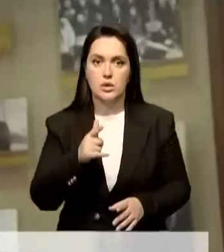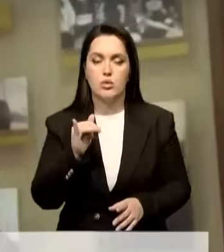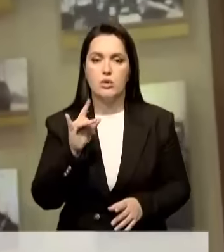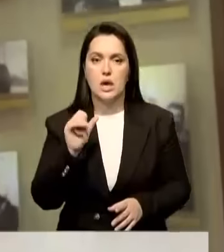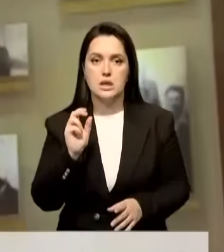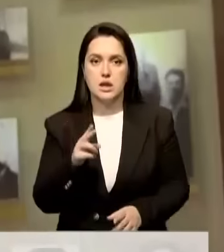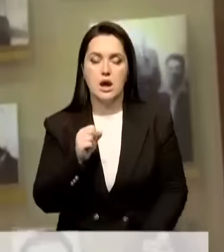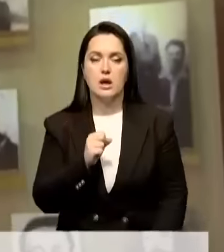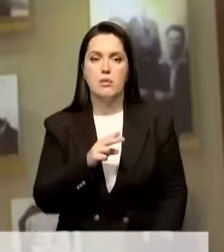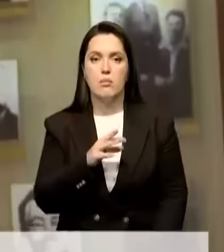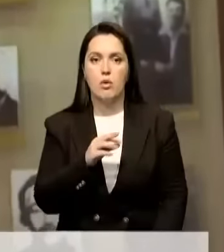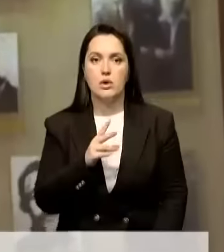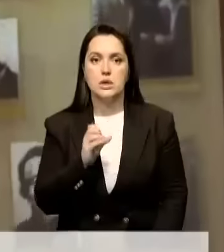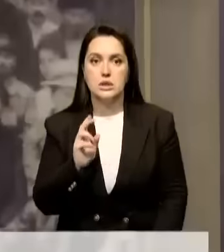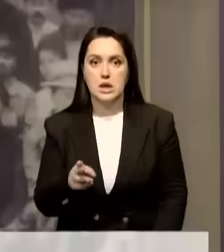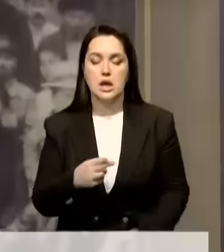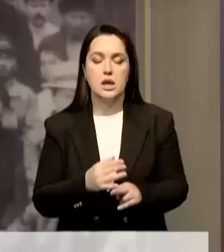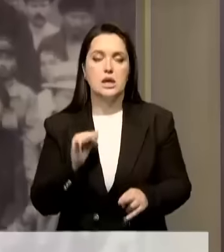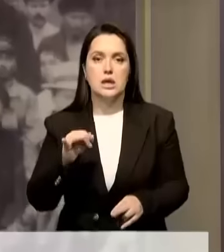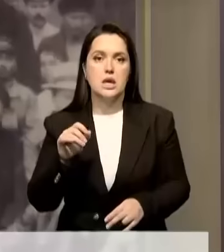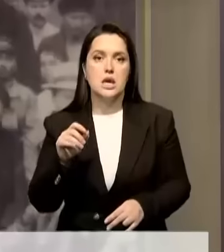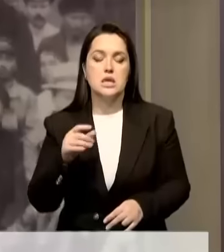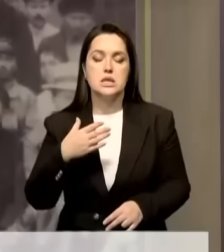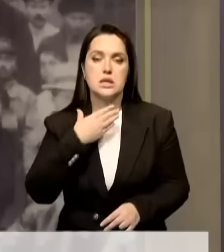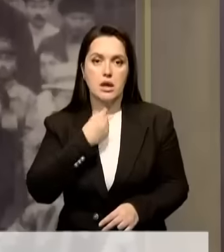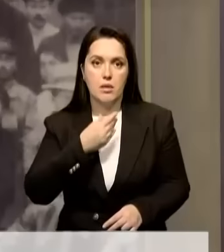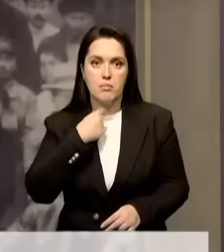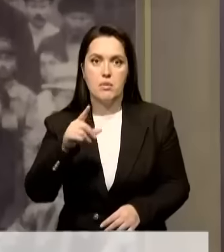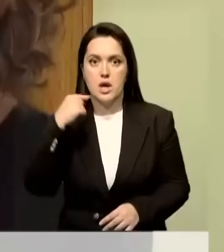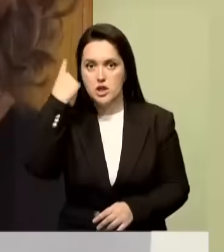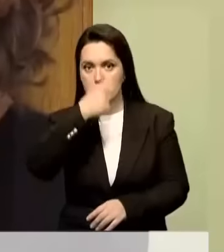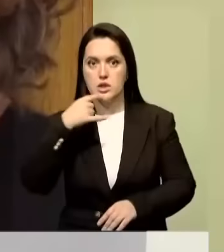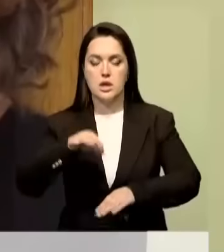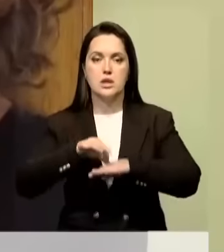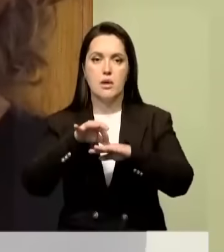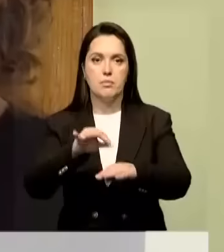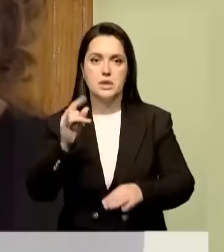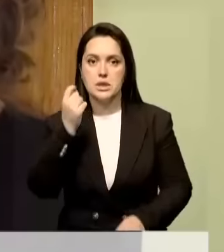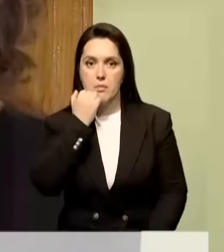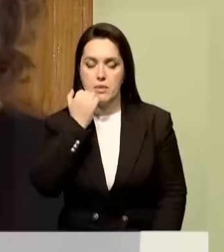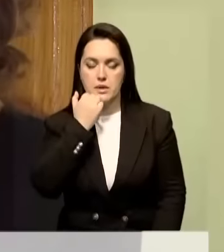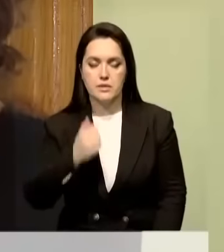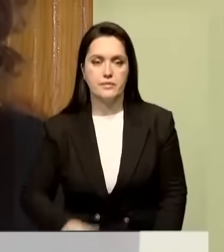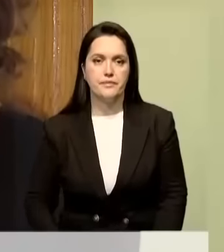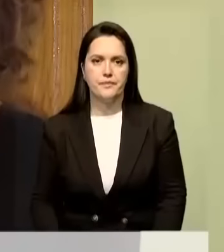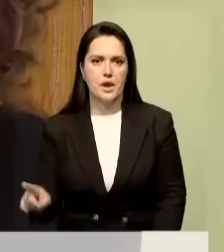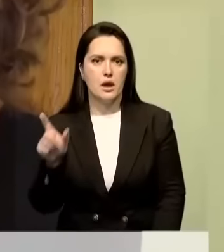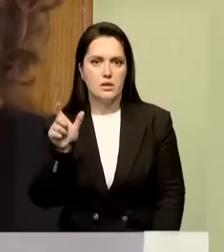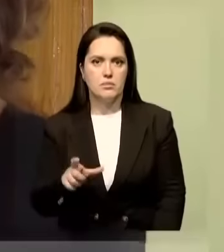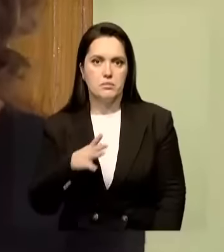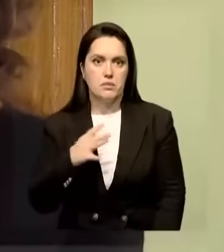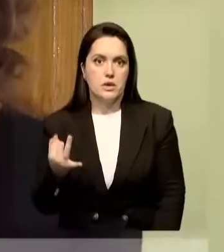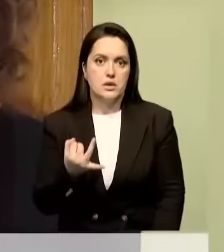Акмолинск, Семипалатинск. Самолеты Сейфуллин лично сопровождал из Москвы. Он был настолько азартный ко